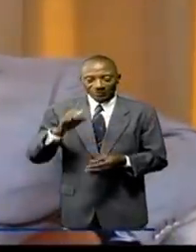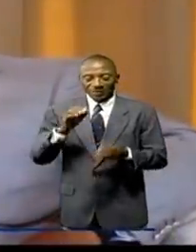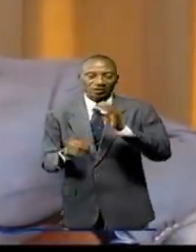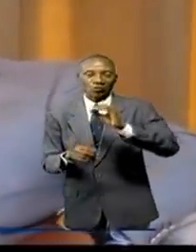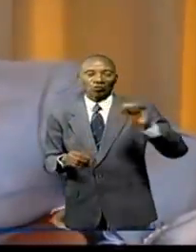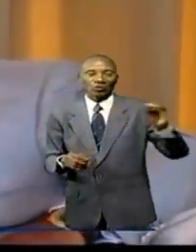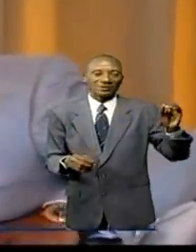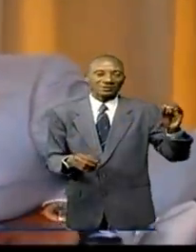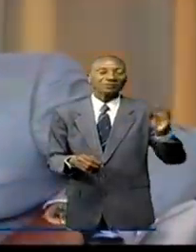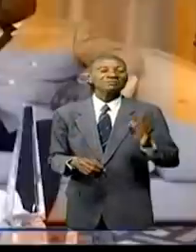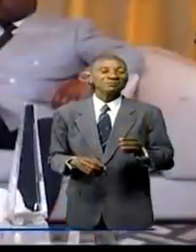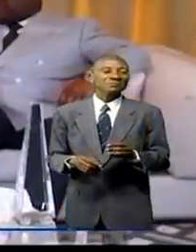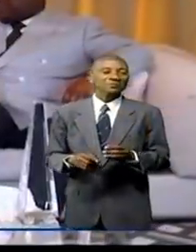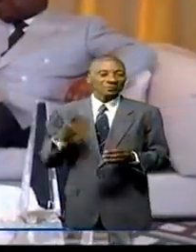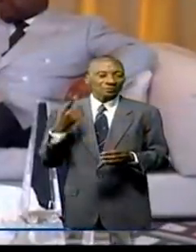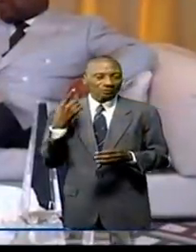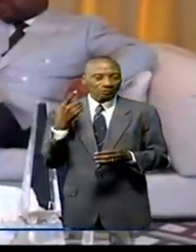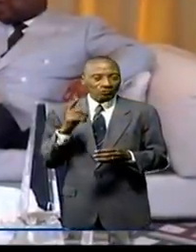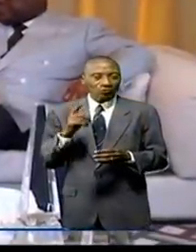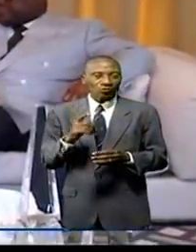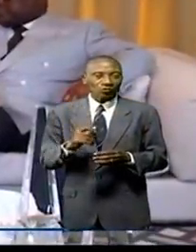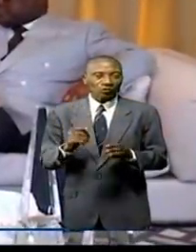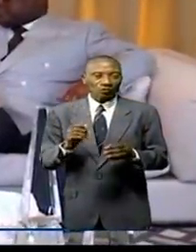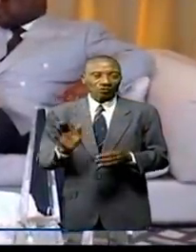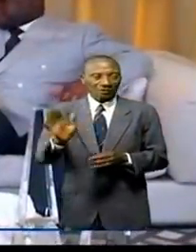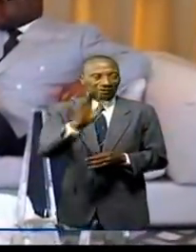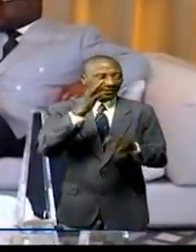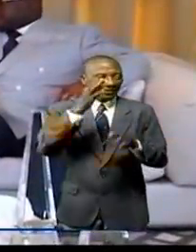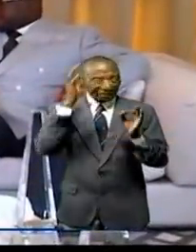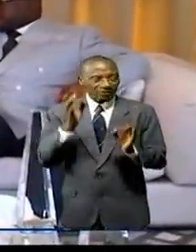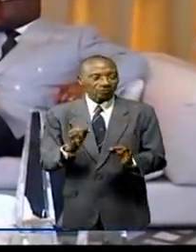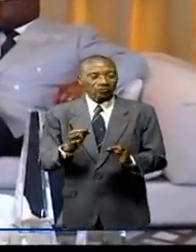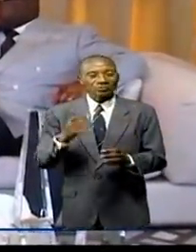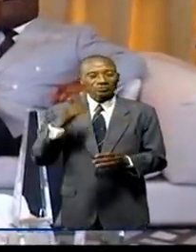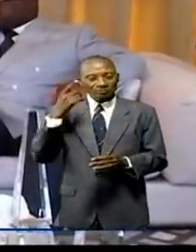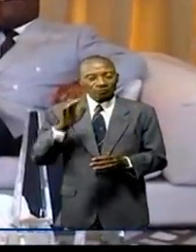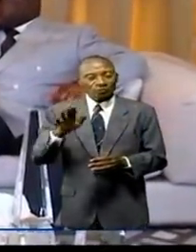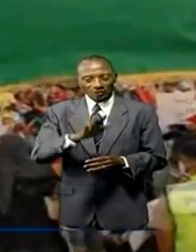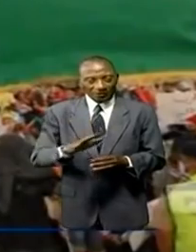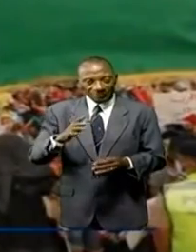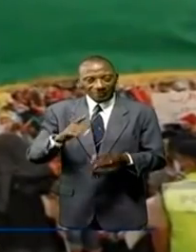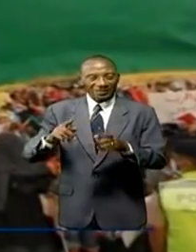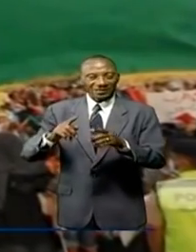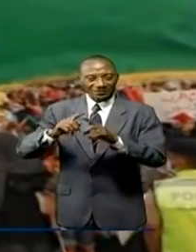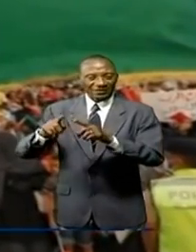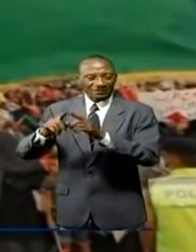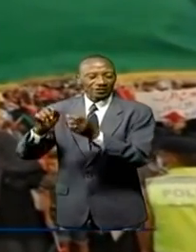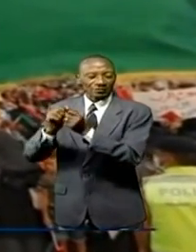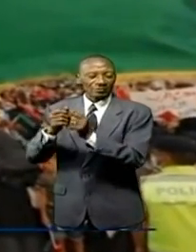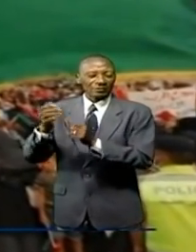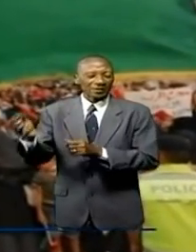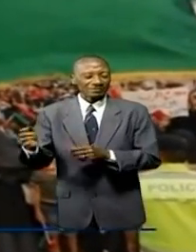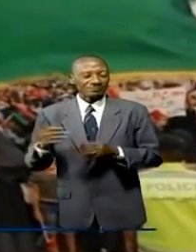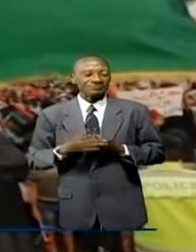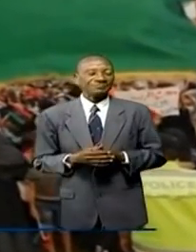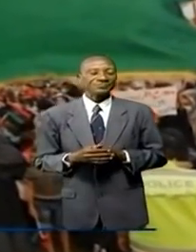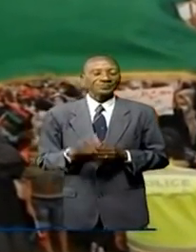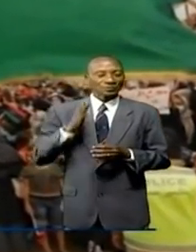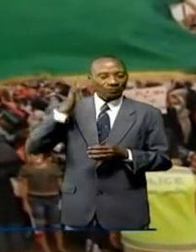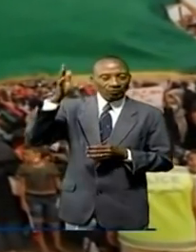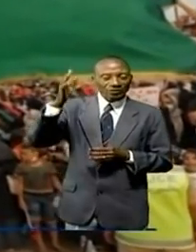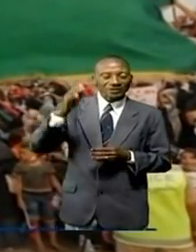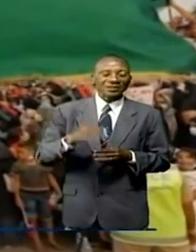dans le cadre des mesures prises à l'endroit des pays concernés. S'agissant des élections prochaines en Libye,